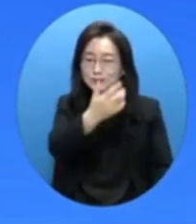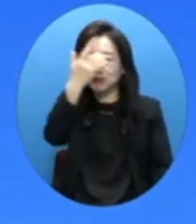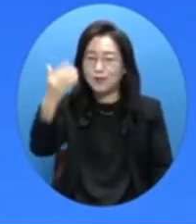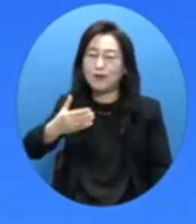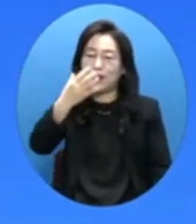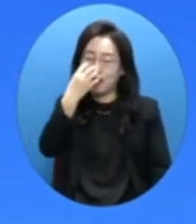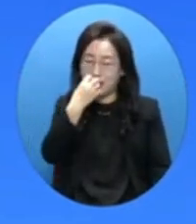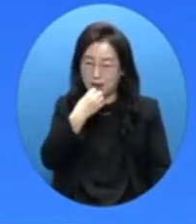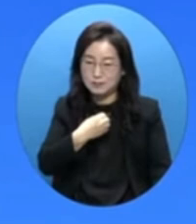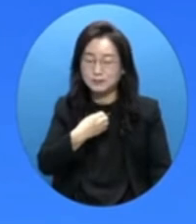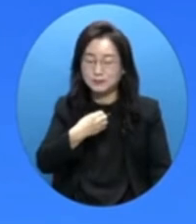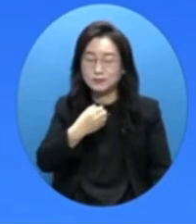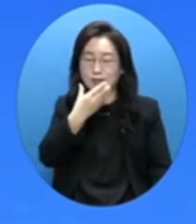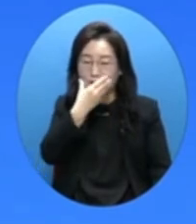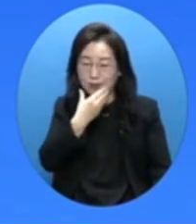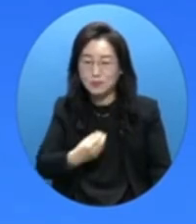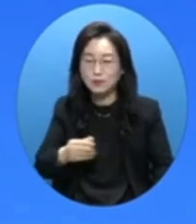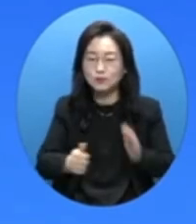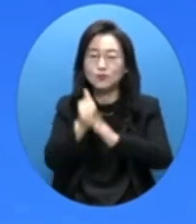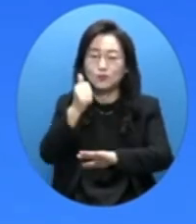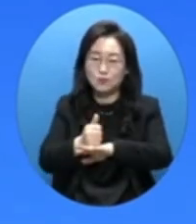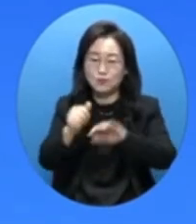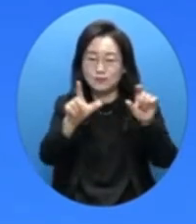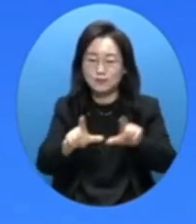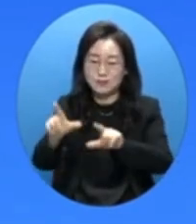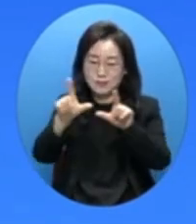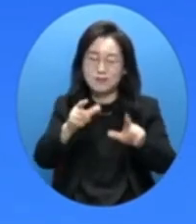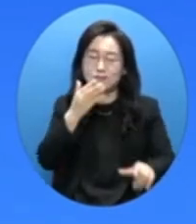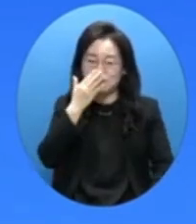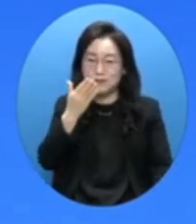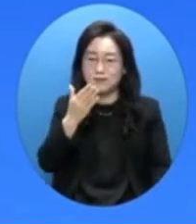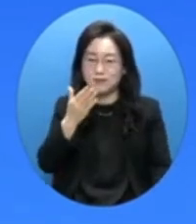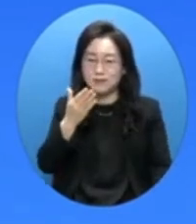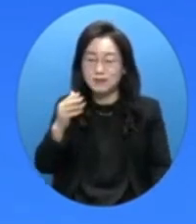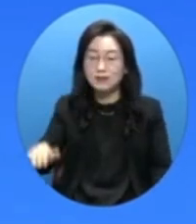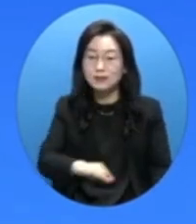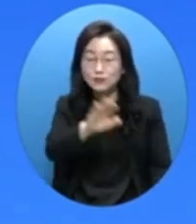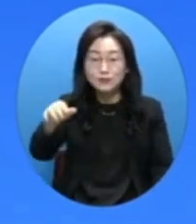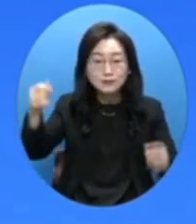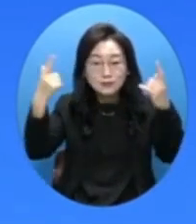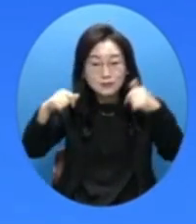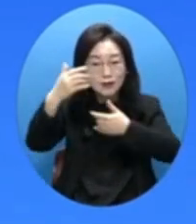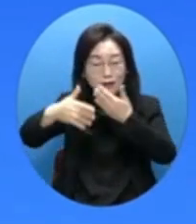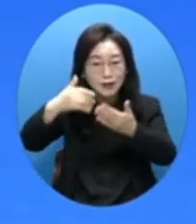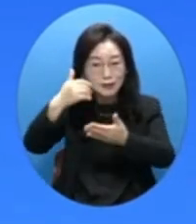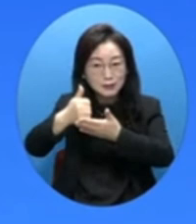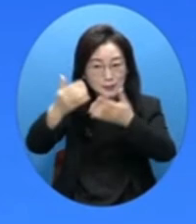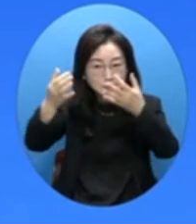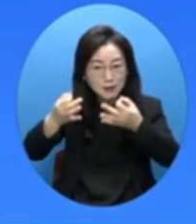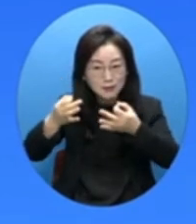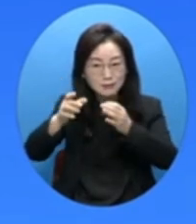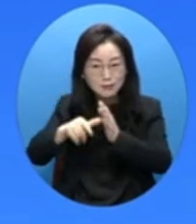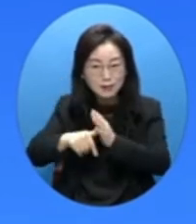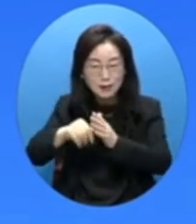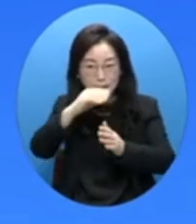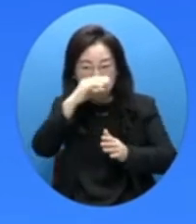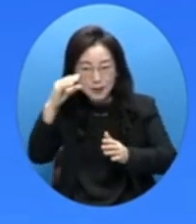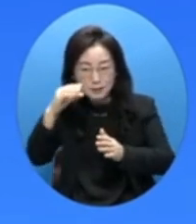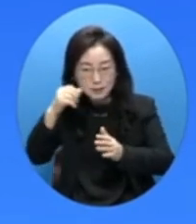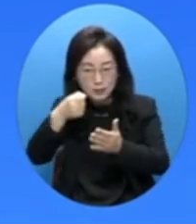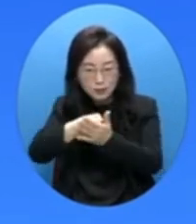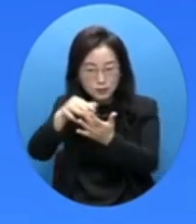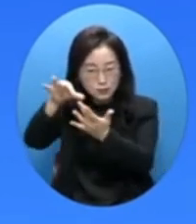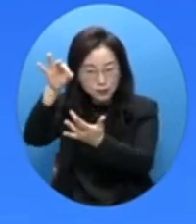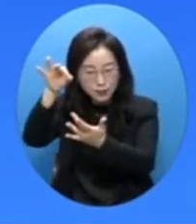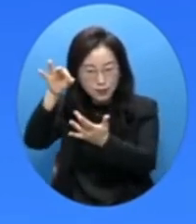행복하게 성경의 삶으로 이끌어 가는 것입니다 그래서 우리가 늘 하나님 앞에서 바른 선택과 바른 결정을 해야